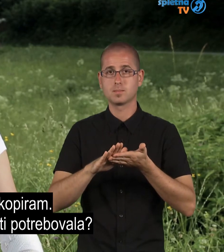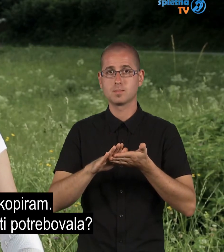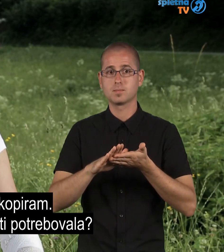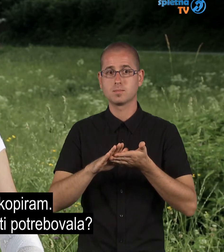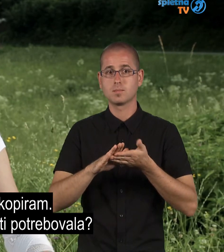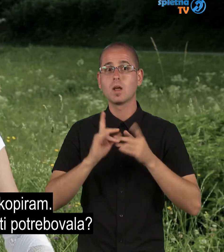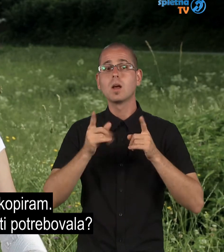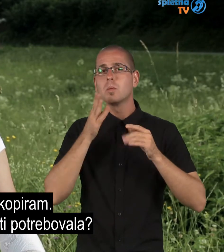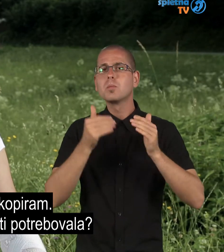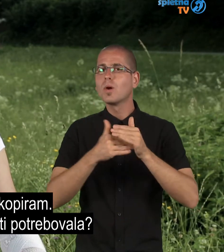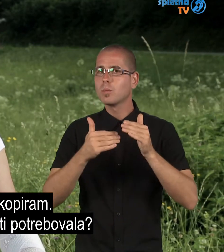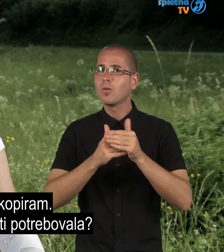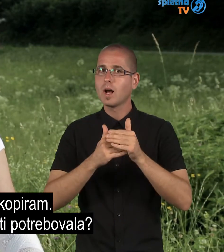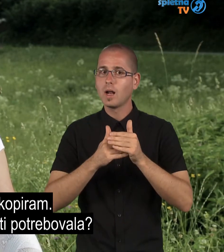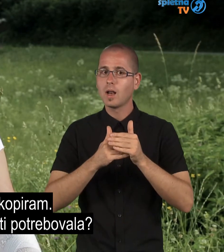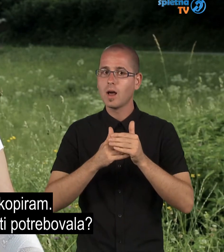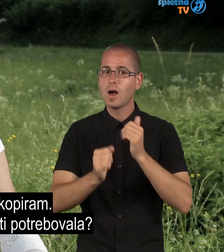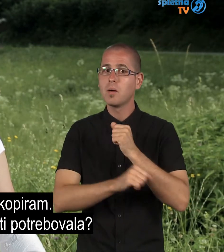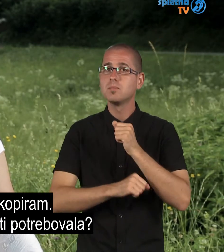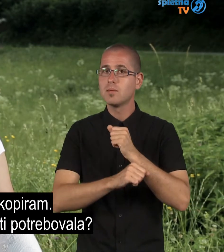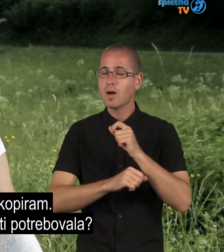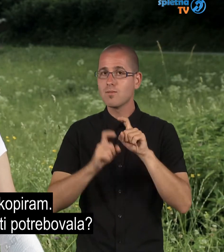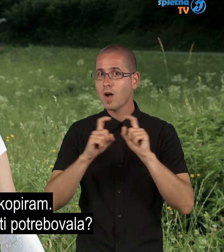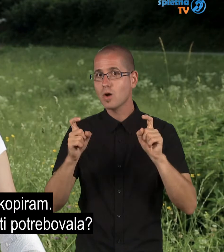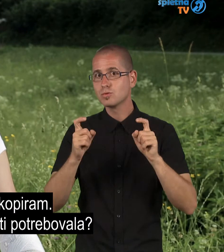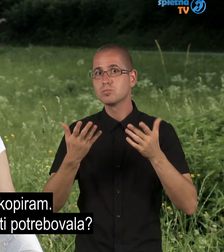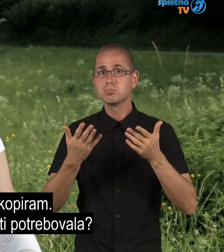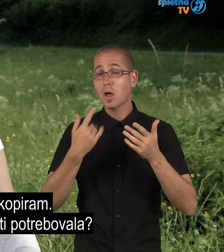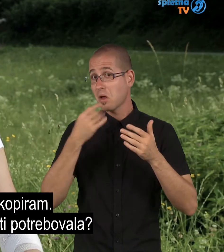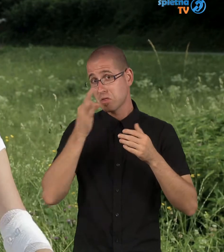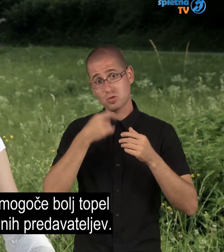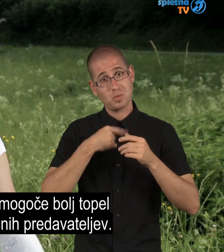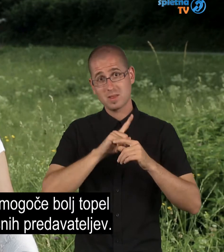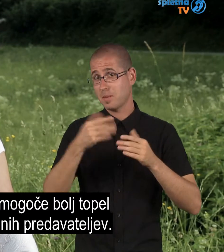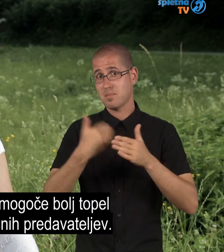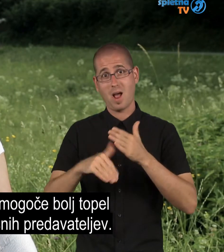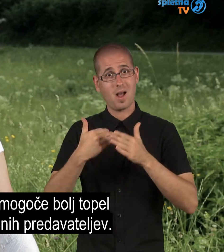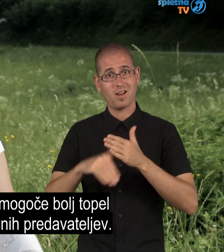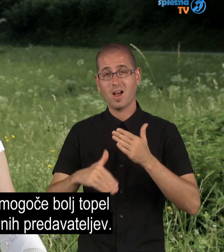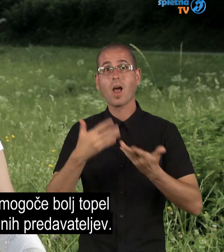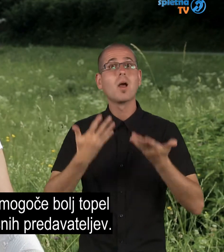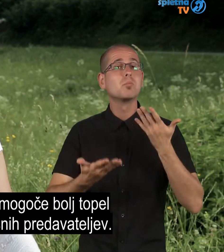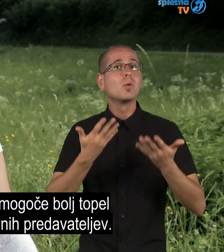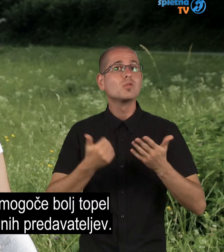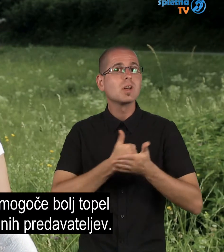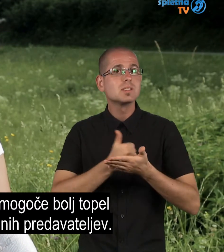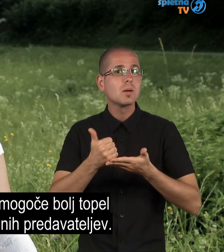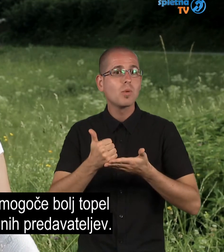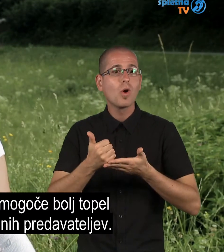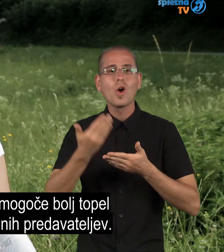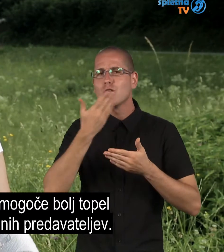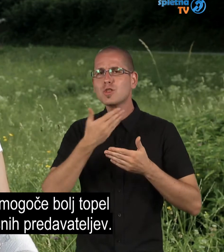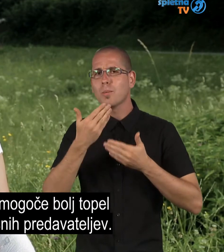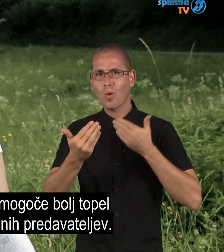Kaj bi potrebovala na faksu, če nič mi ne manjka, mogoče